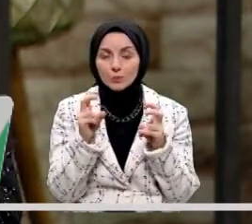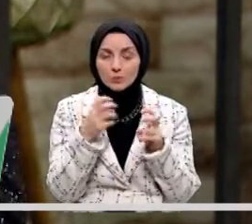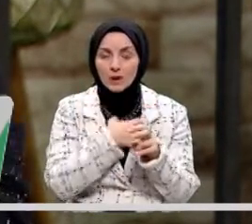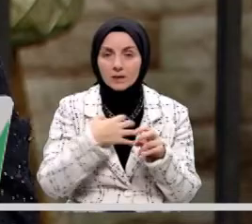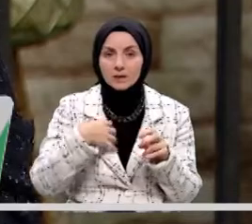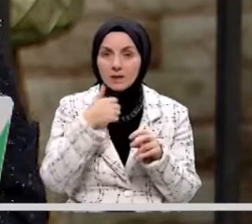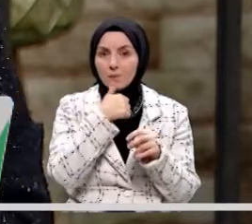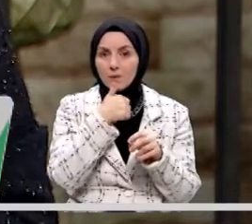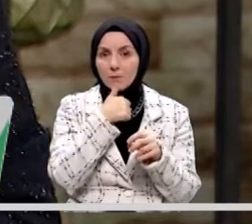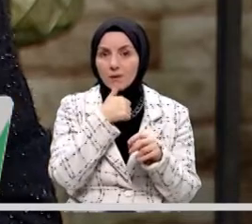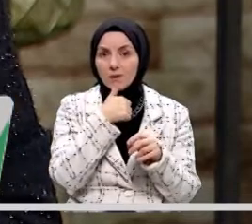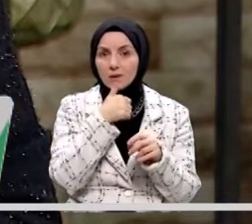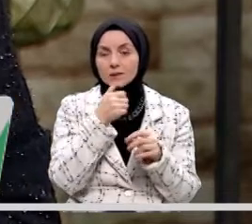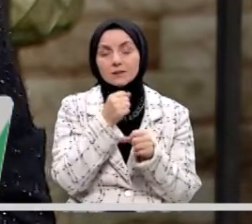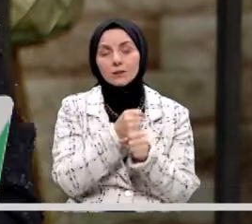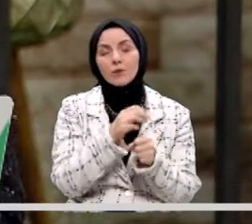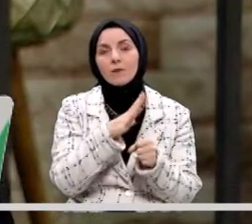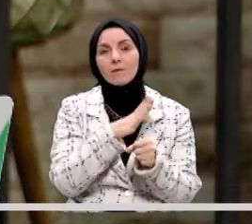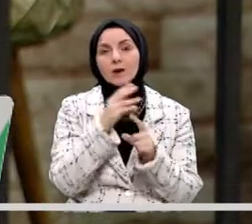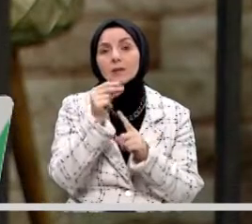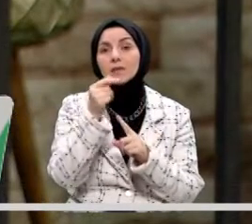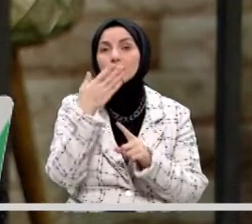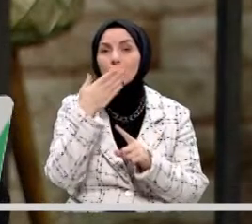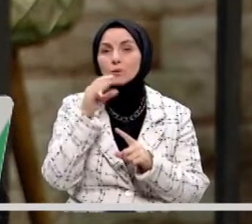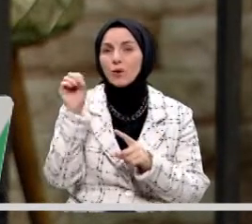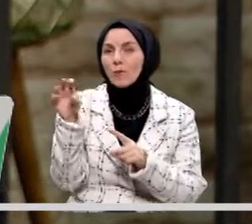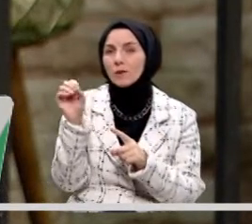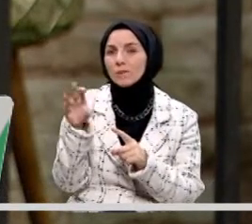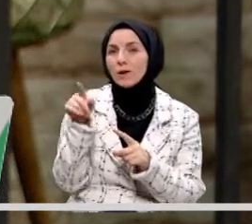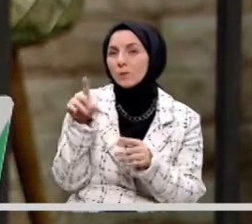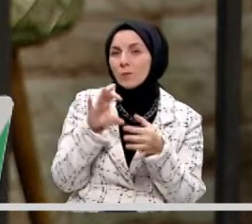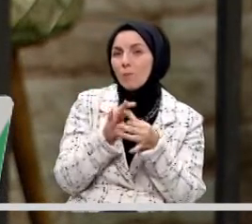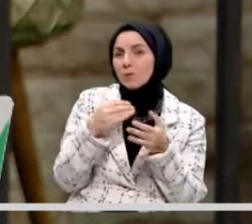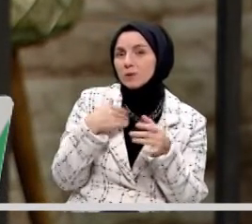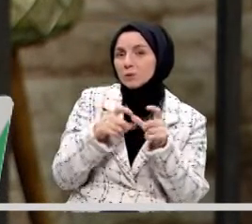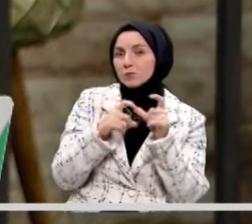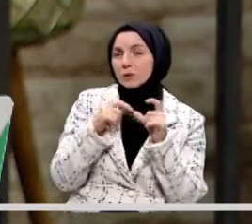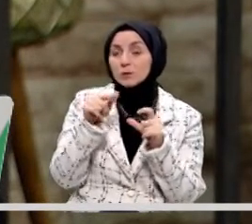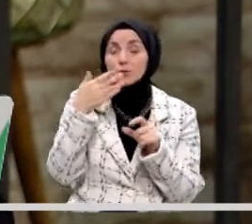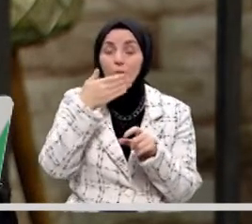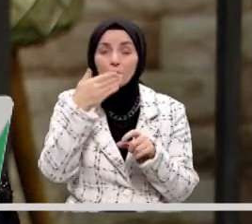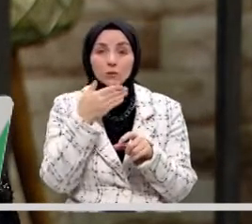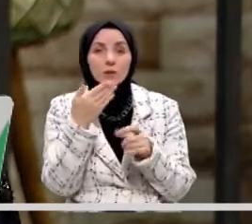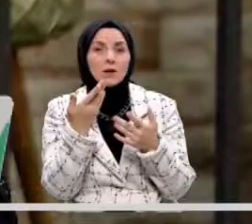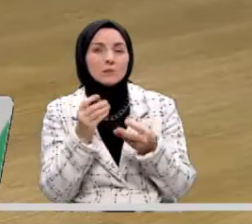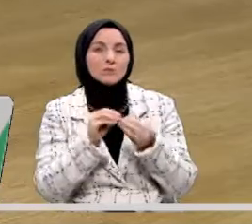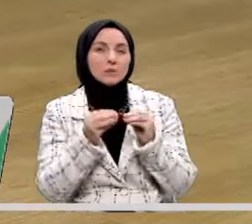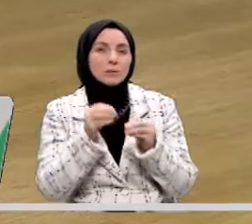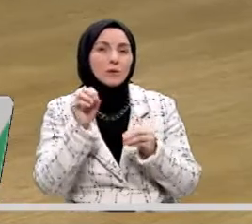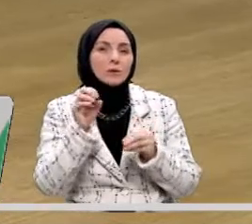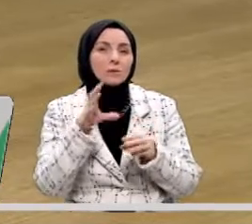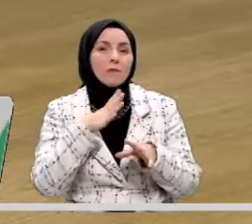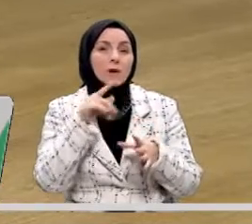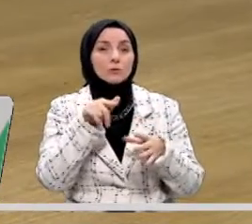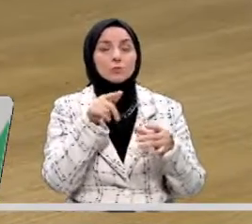babaya düşüyor şimdi ilkokulda öğretmeninle ilgili bana soru soruyorlar şu okulda şöyle bir öğretmen varmış Bu okulda böyle bir öğretmen varmış burada böyle bir öğretmen hangisine götürelim